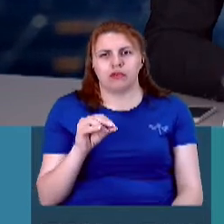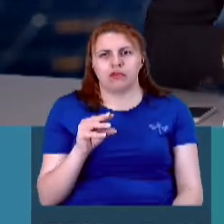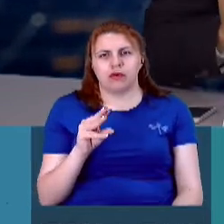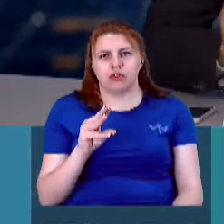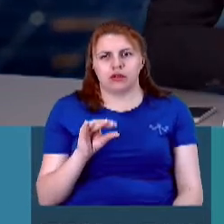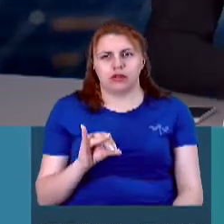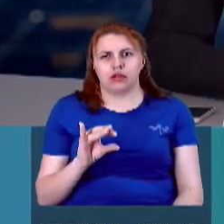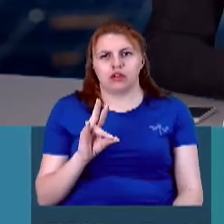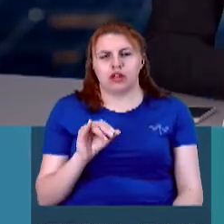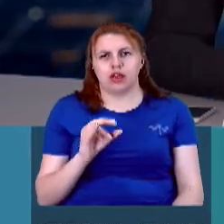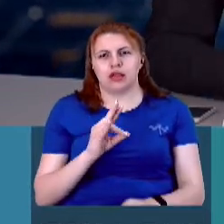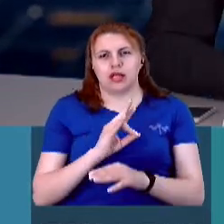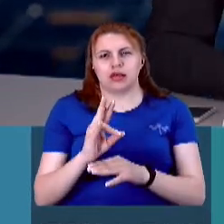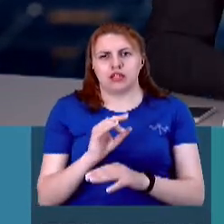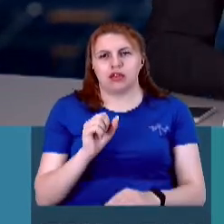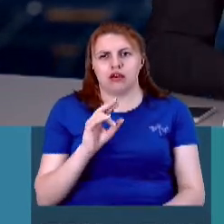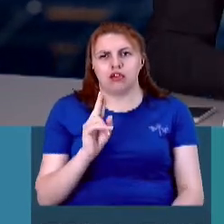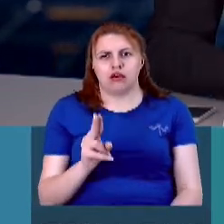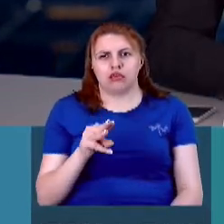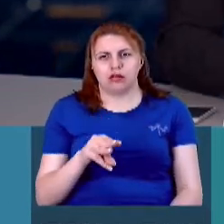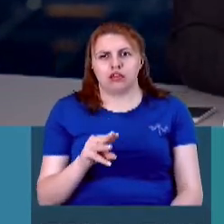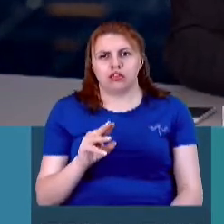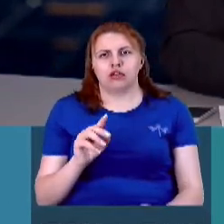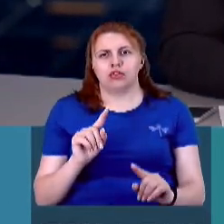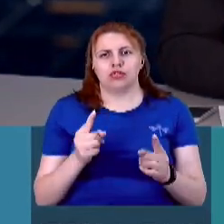акт. Чому так вважаєте? Ну, ми